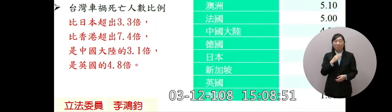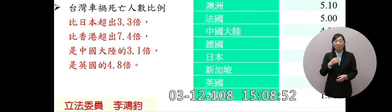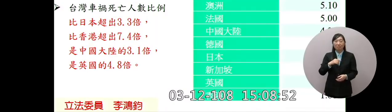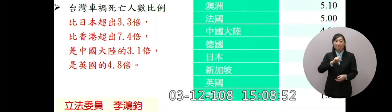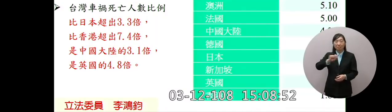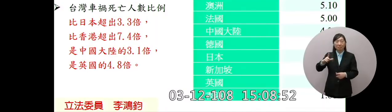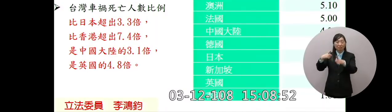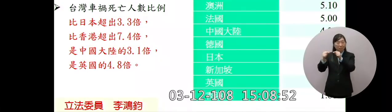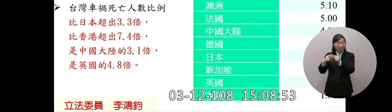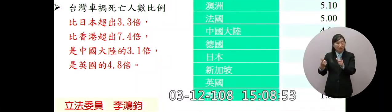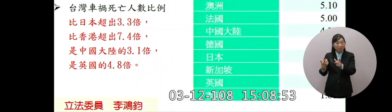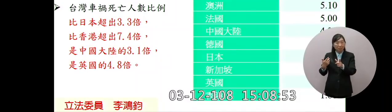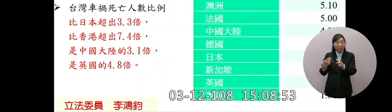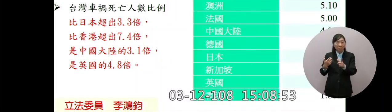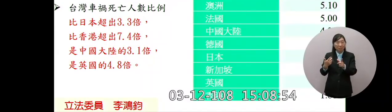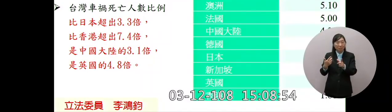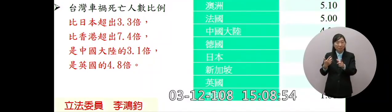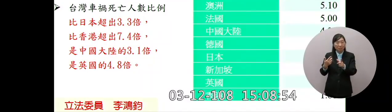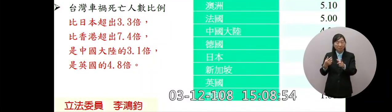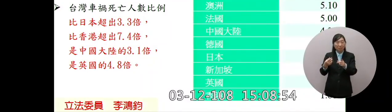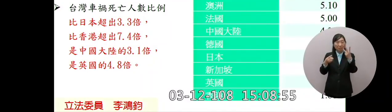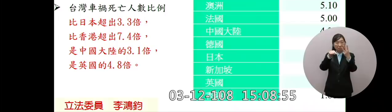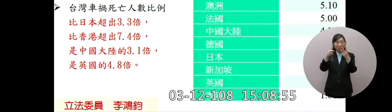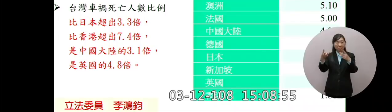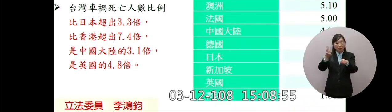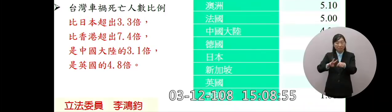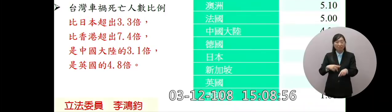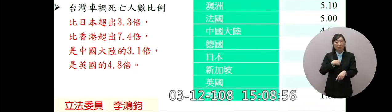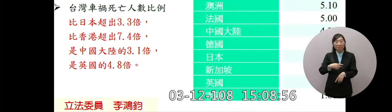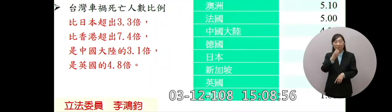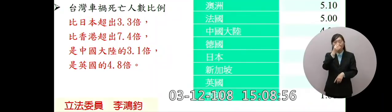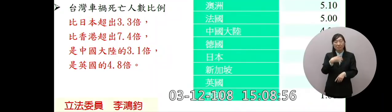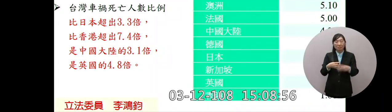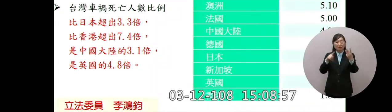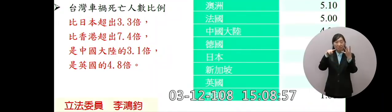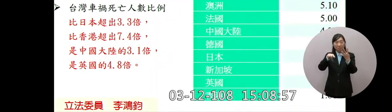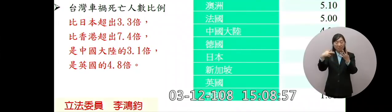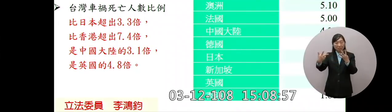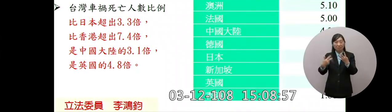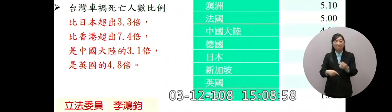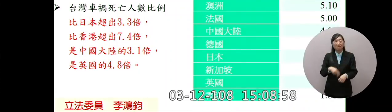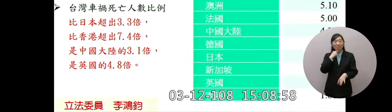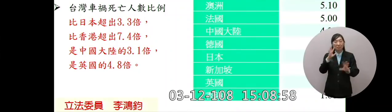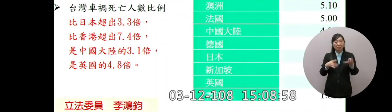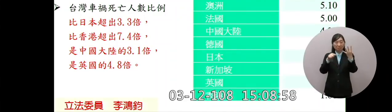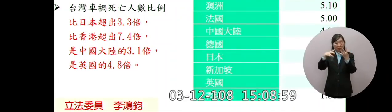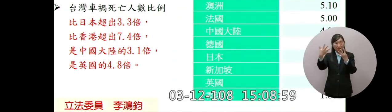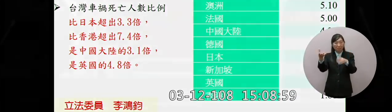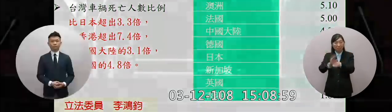本的3.3倍，香港的7.4倍，大陆的3.1倍，英国的4.8倍。